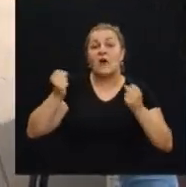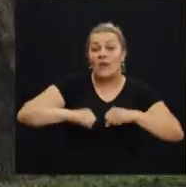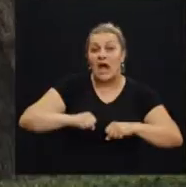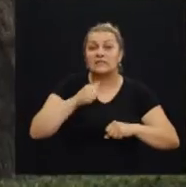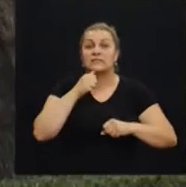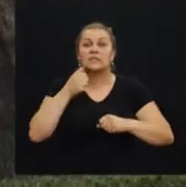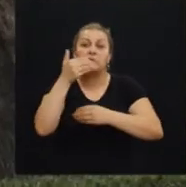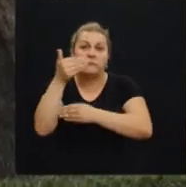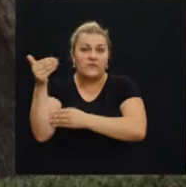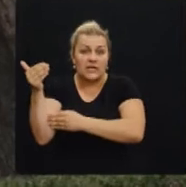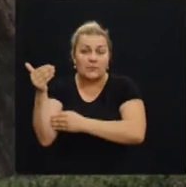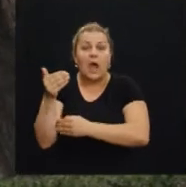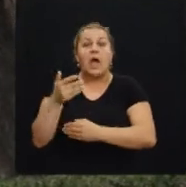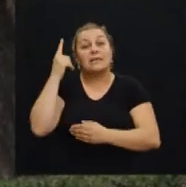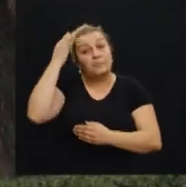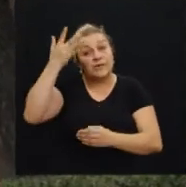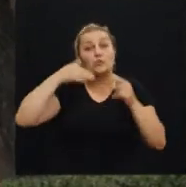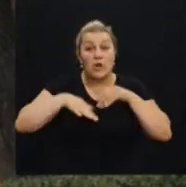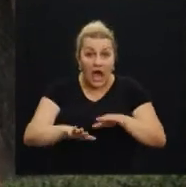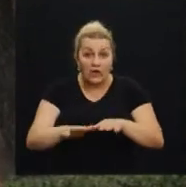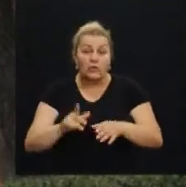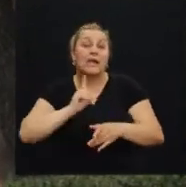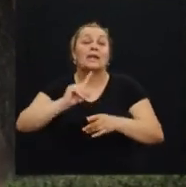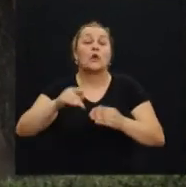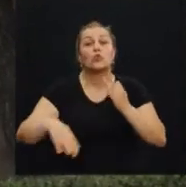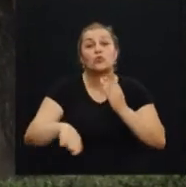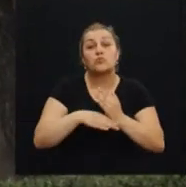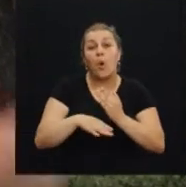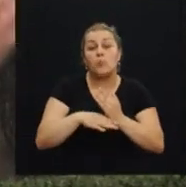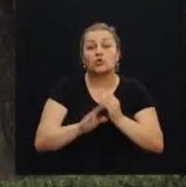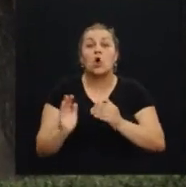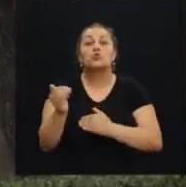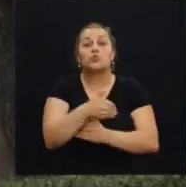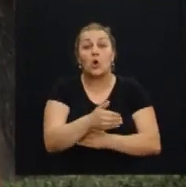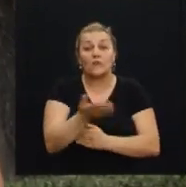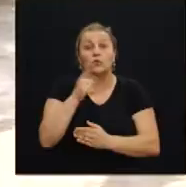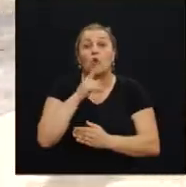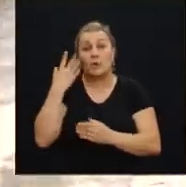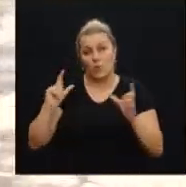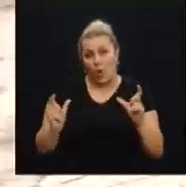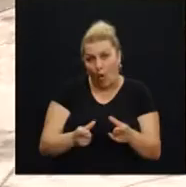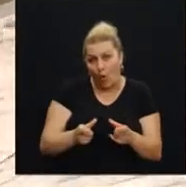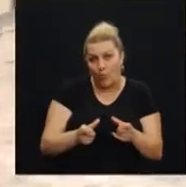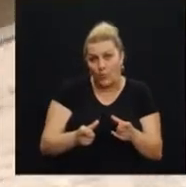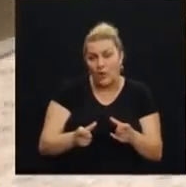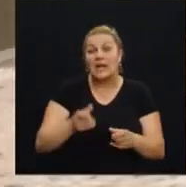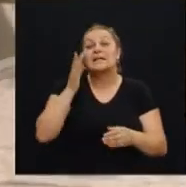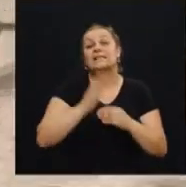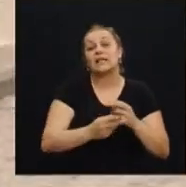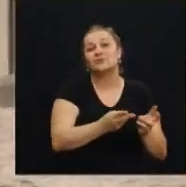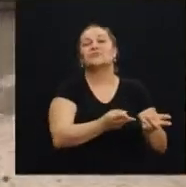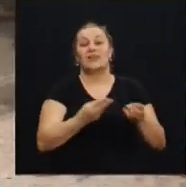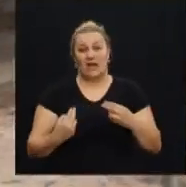organizacija, a poneviše uz brigu samog naroda, prva krenula u pomoć opkoljenom Dubrovniku, sa čijeg se prostora i posljednja vratila.